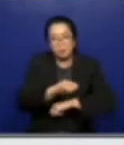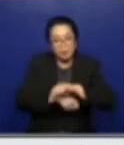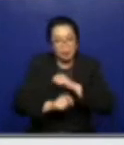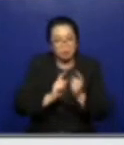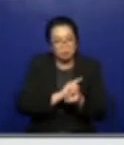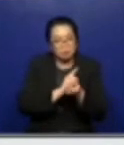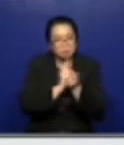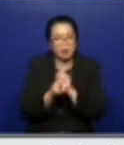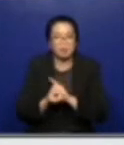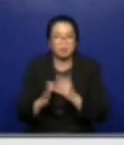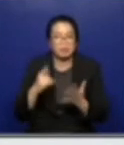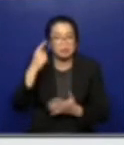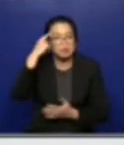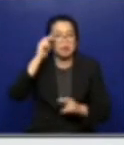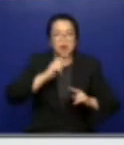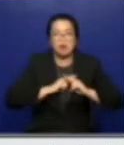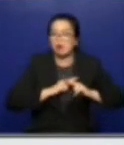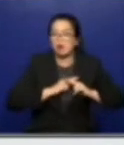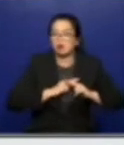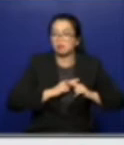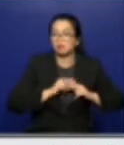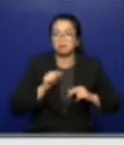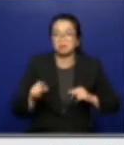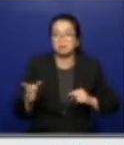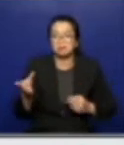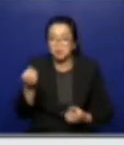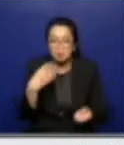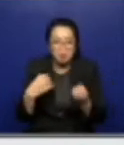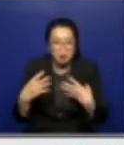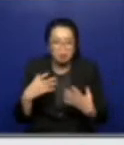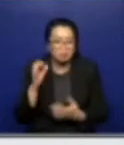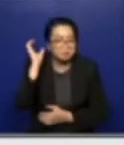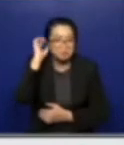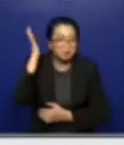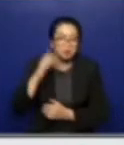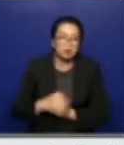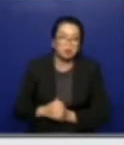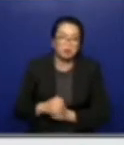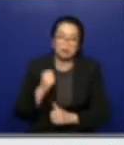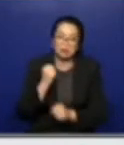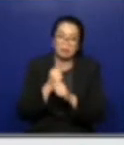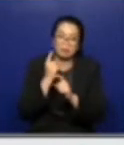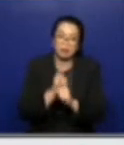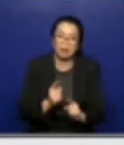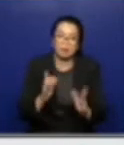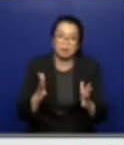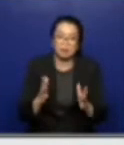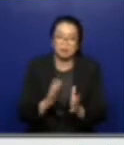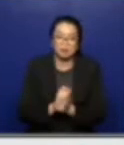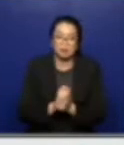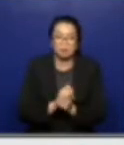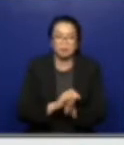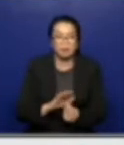านั้นเพราะฉะนั้นมันก็ทำให้เราเดินมาถึงวิกฤตตรงนี้ขอภาพต่อไปด้วยครับ